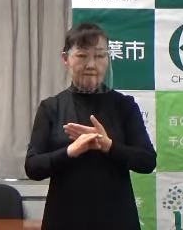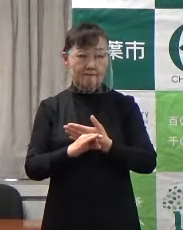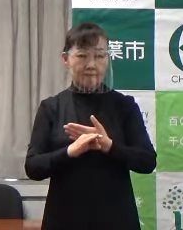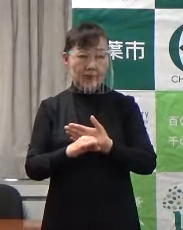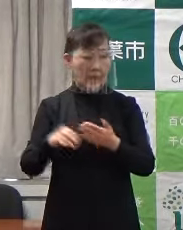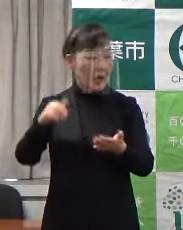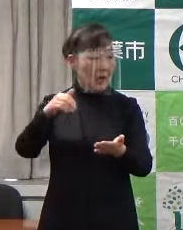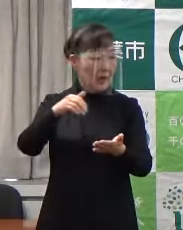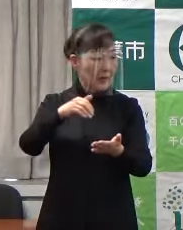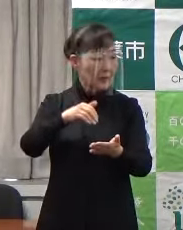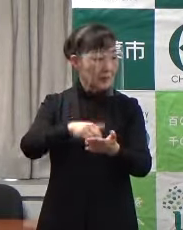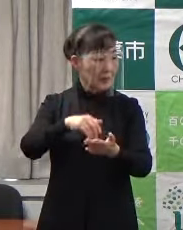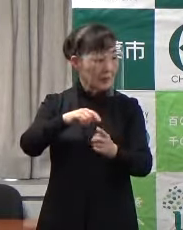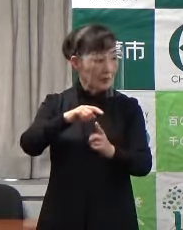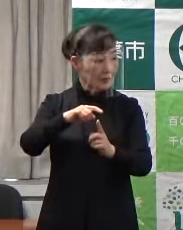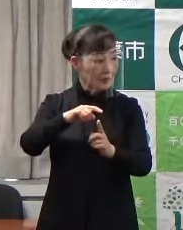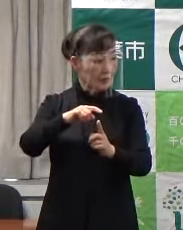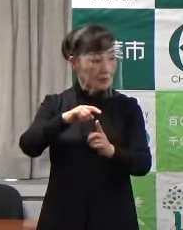一番最後のあれですね、